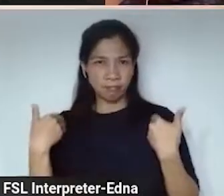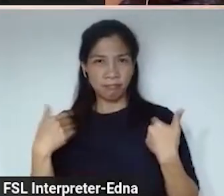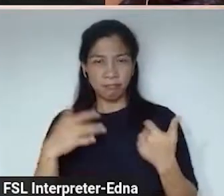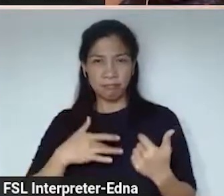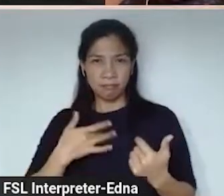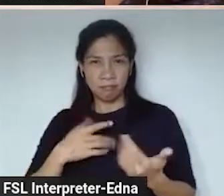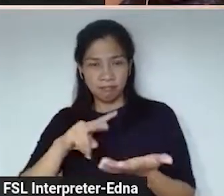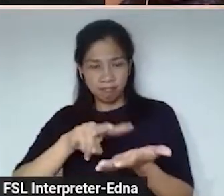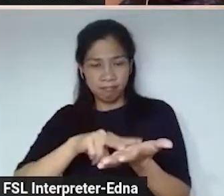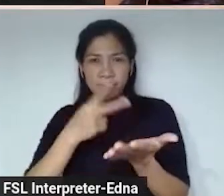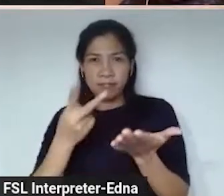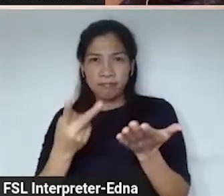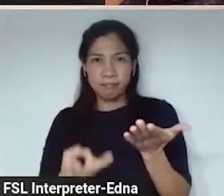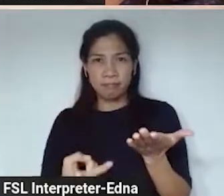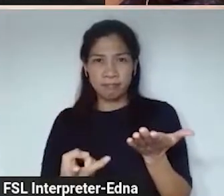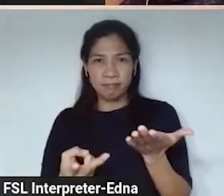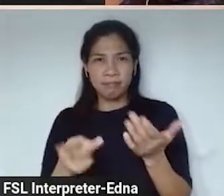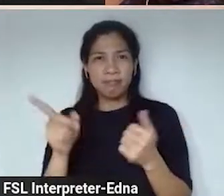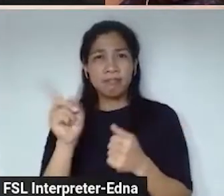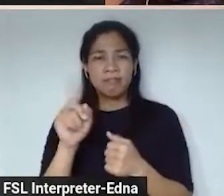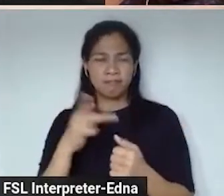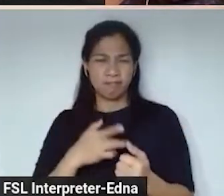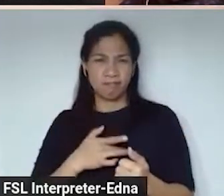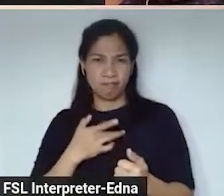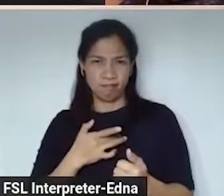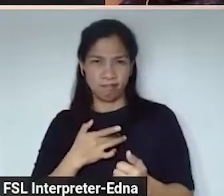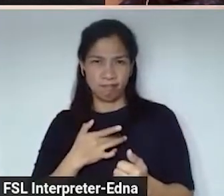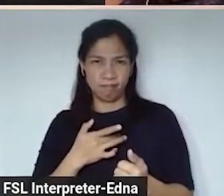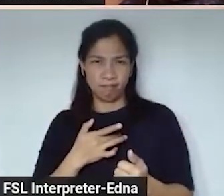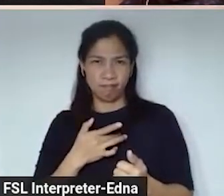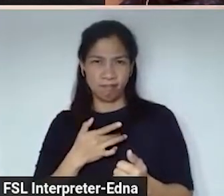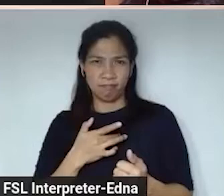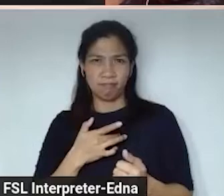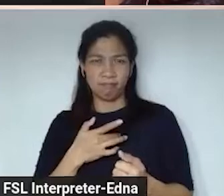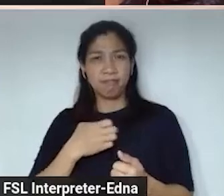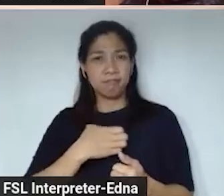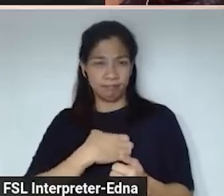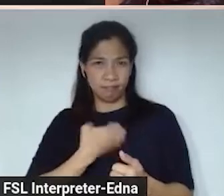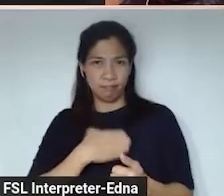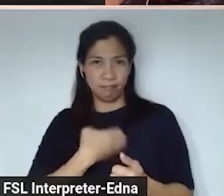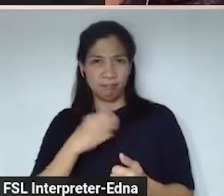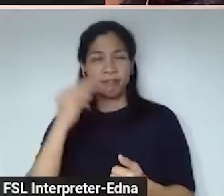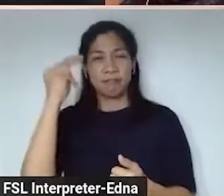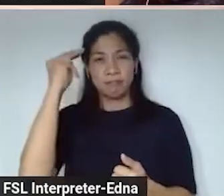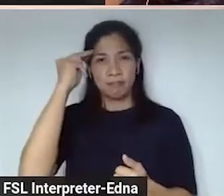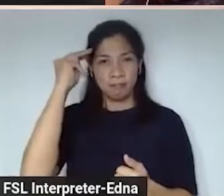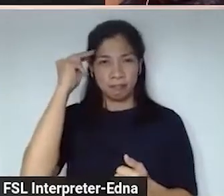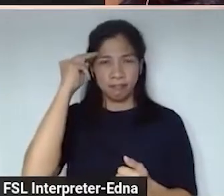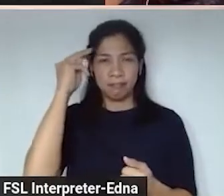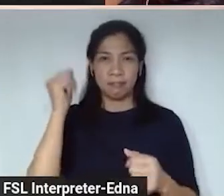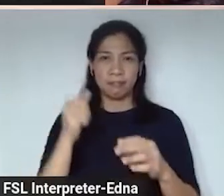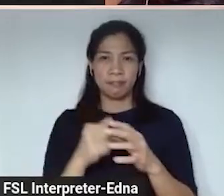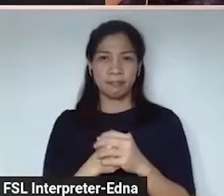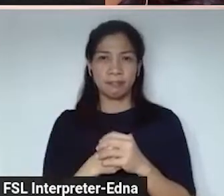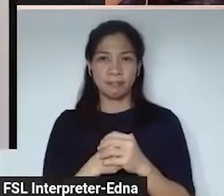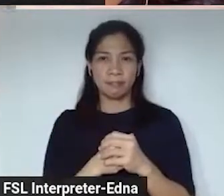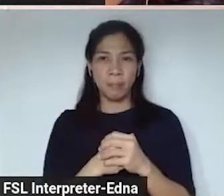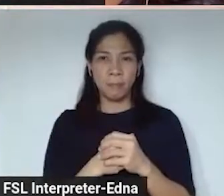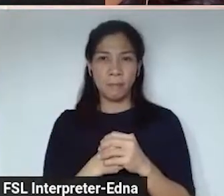ka na, ano ang pakiramdam sa emotionally and mentally? Miss Peggy,